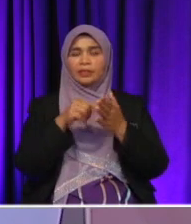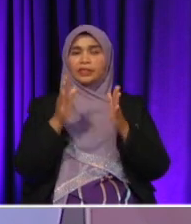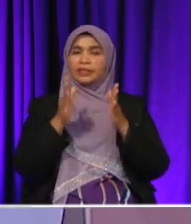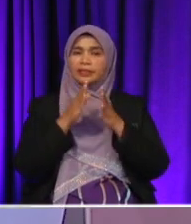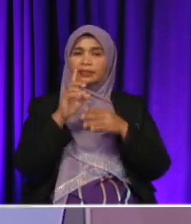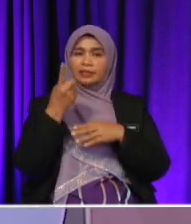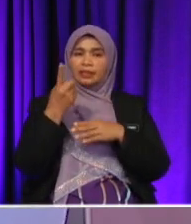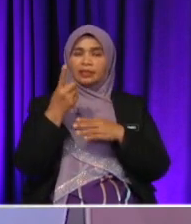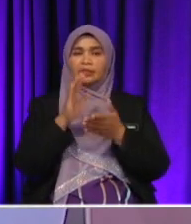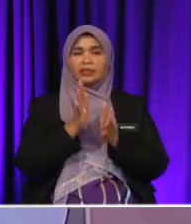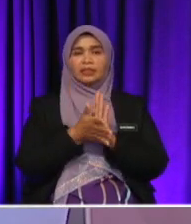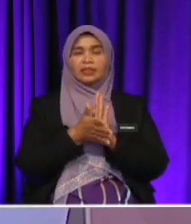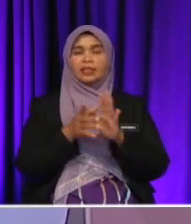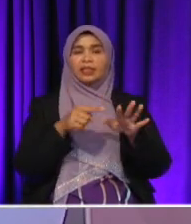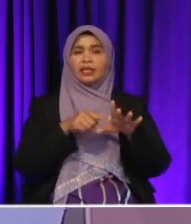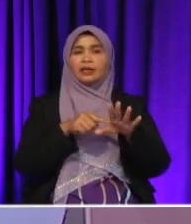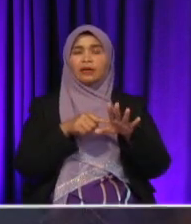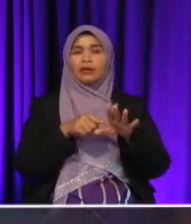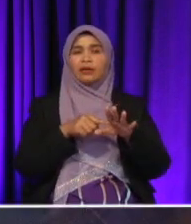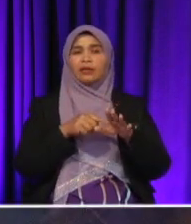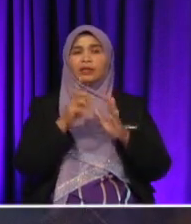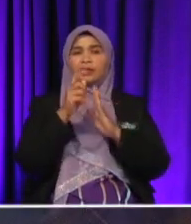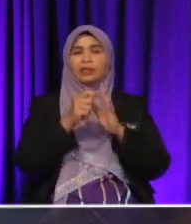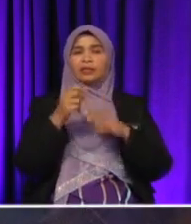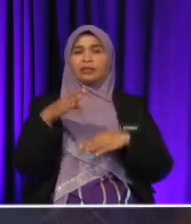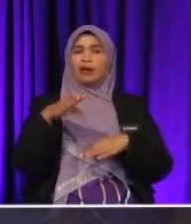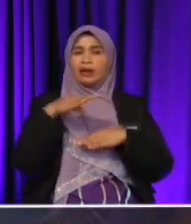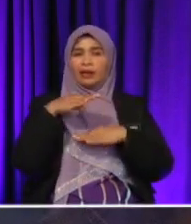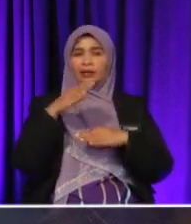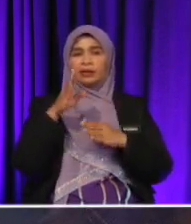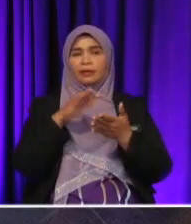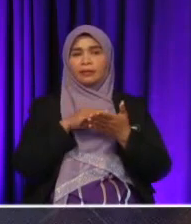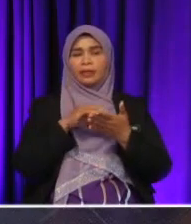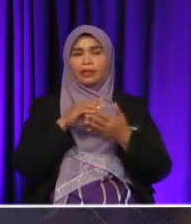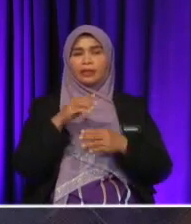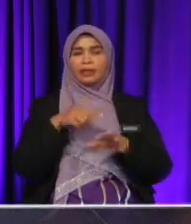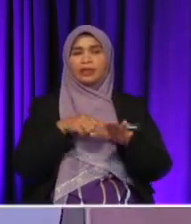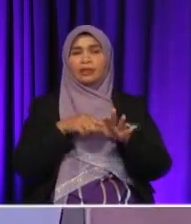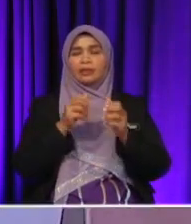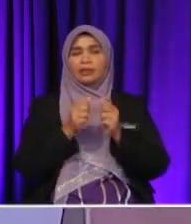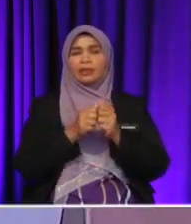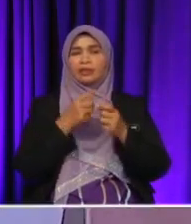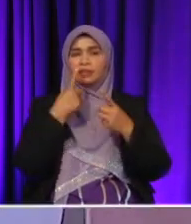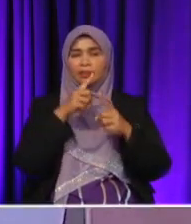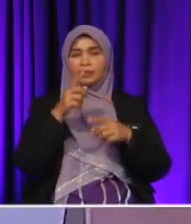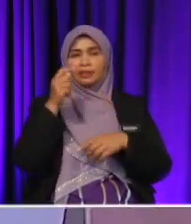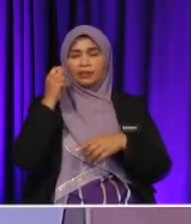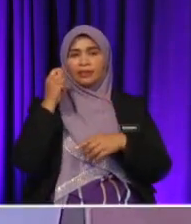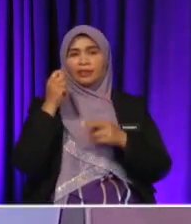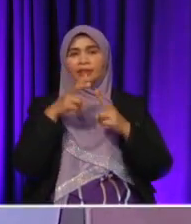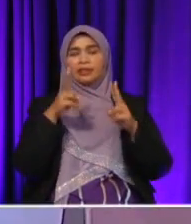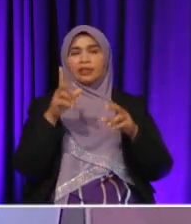jadi daun dia adalah bilangan daun dia oke dengan jawaban tadi yang sangat